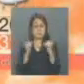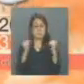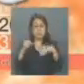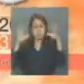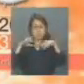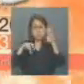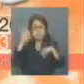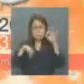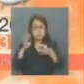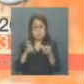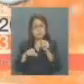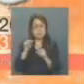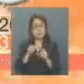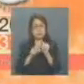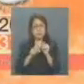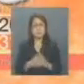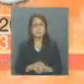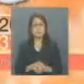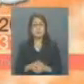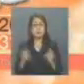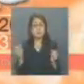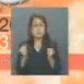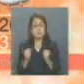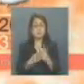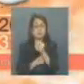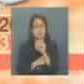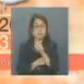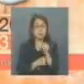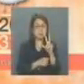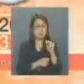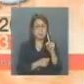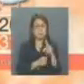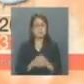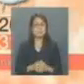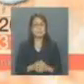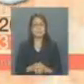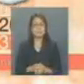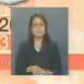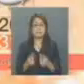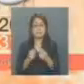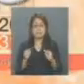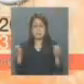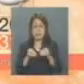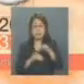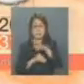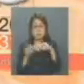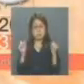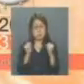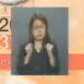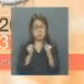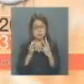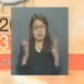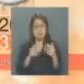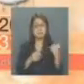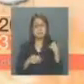แห่งๆร้อยละ20ของพื้นที่อุณหภูมิระหว่าง 16-31 องศาเซลเซียสสำหรับบริเวณยอดดอยมีอากาศหนาวถึงหนาวจัดอุณหภูมิ